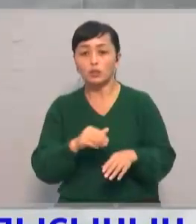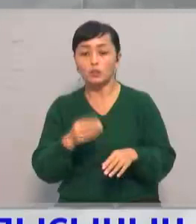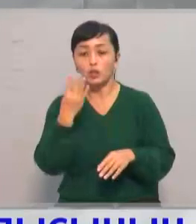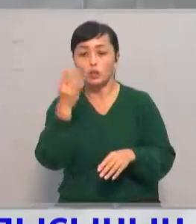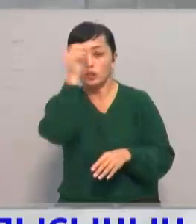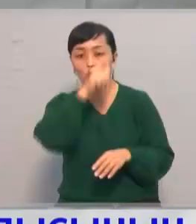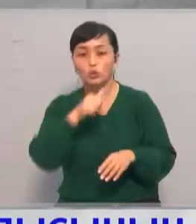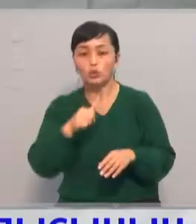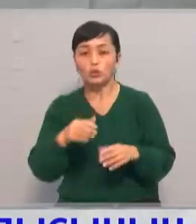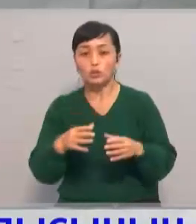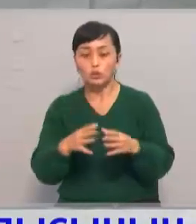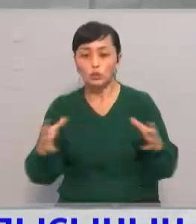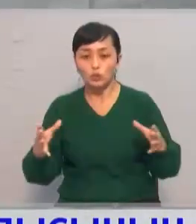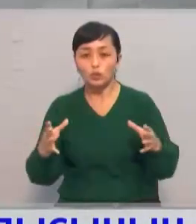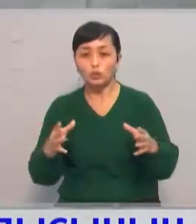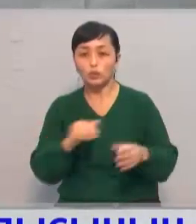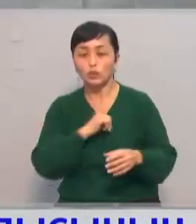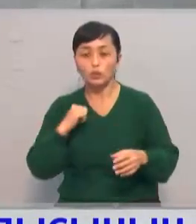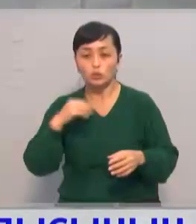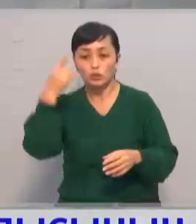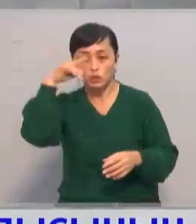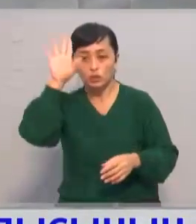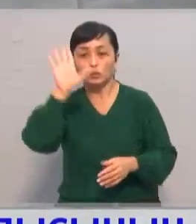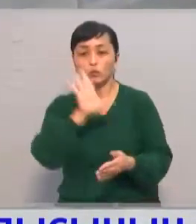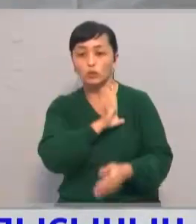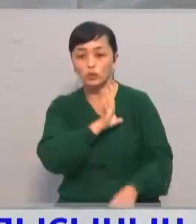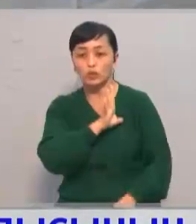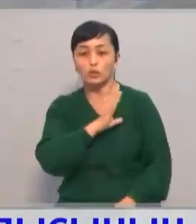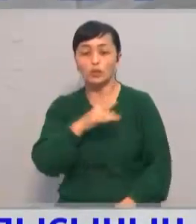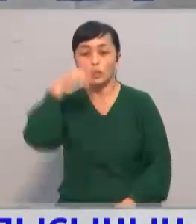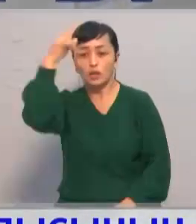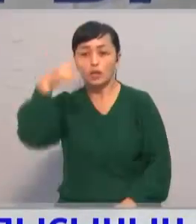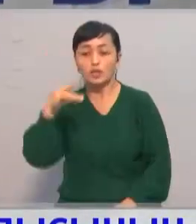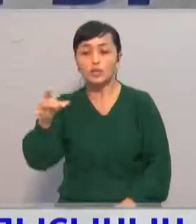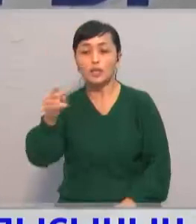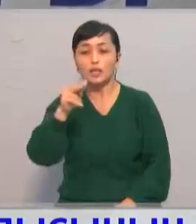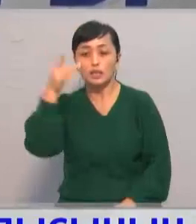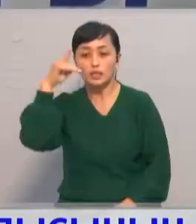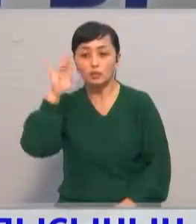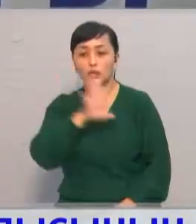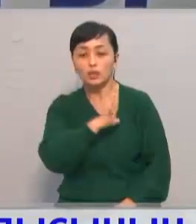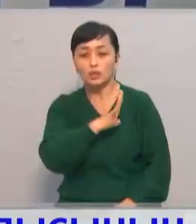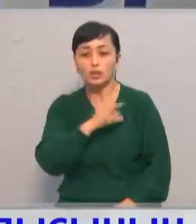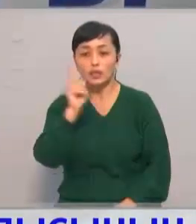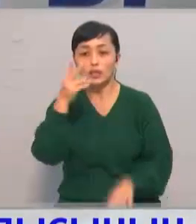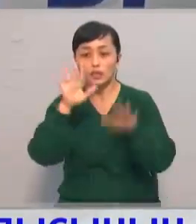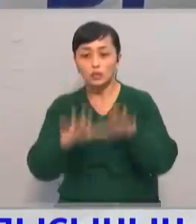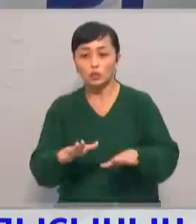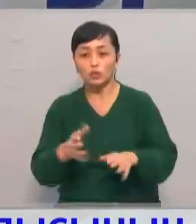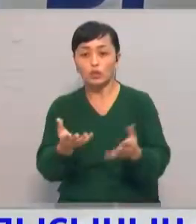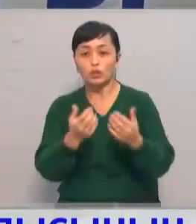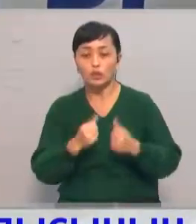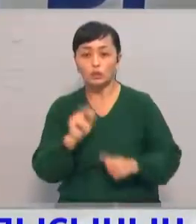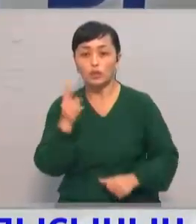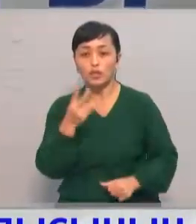жылдың көлемінде ұлдала рухының чемпиондары атандық, және де Қазақстан чемпионатын 2 дәрежелі 2-ші орынмен 2